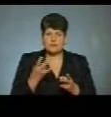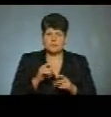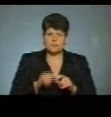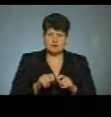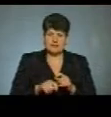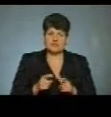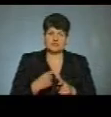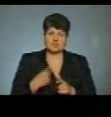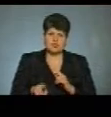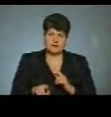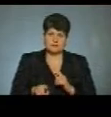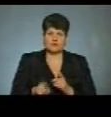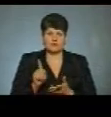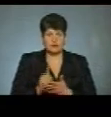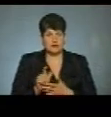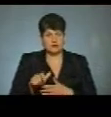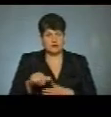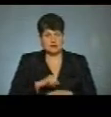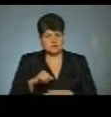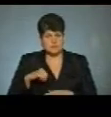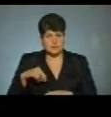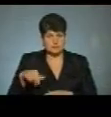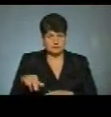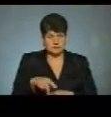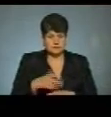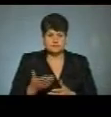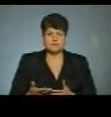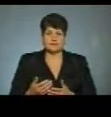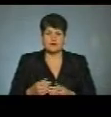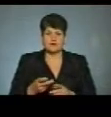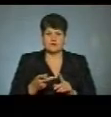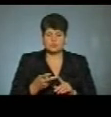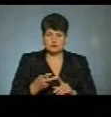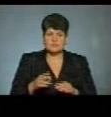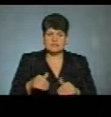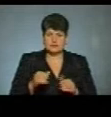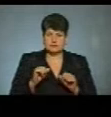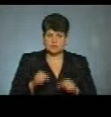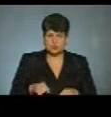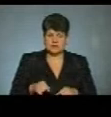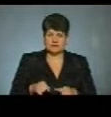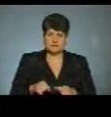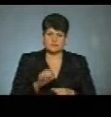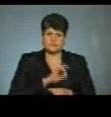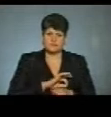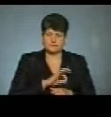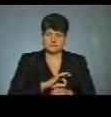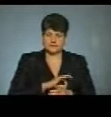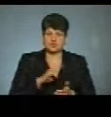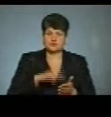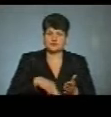перевірити, чи не мусить людина бути на самоізоляції або в обсервації. Також це дасть можливість поліцейським